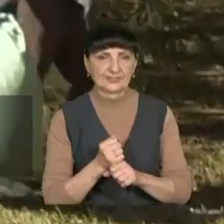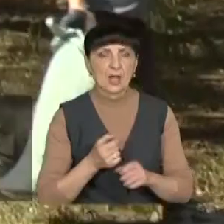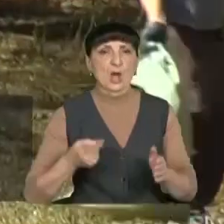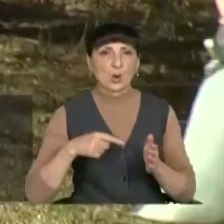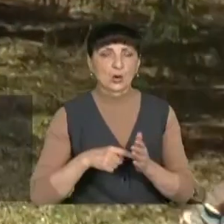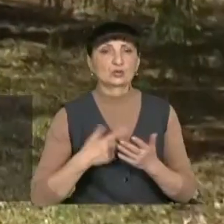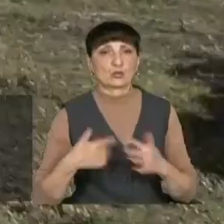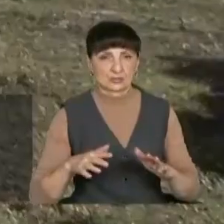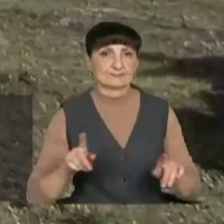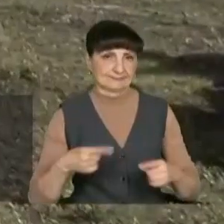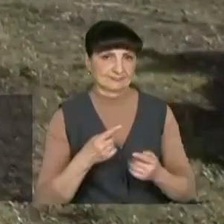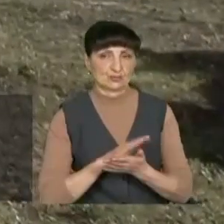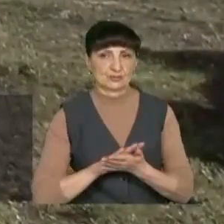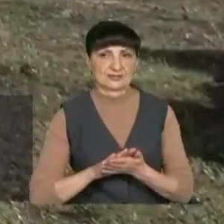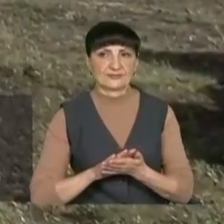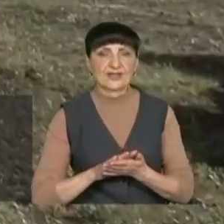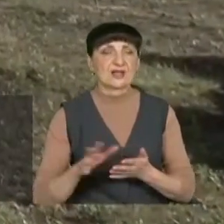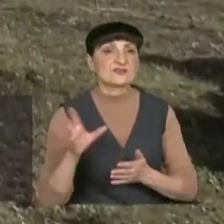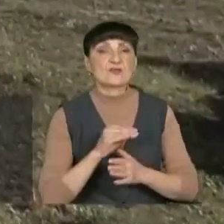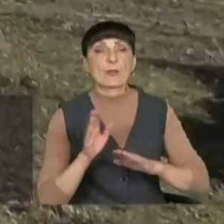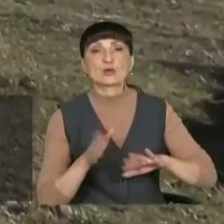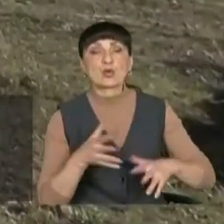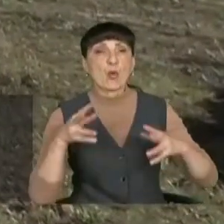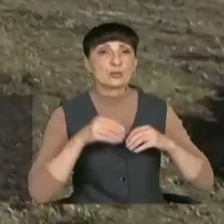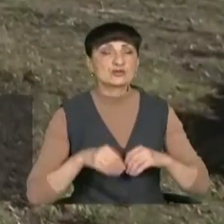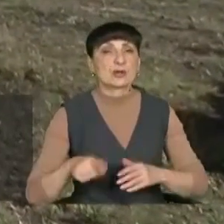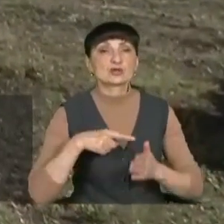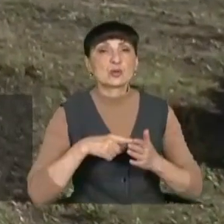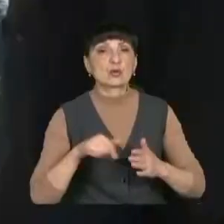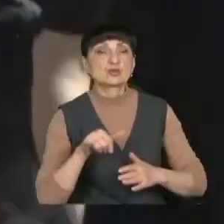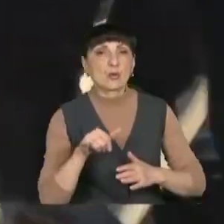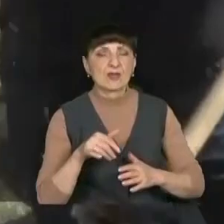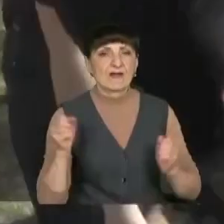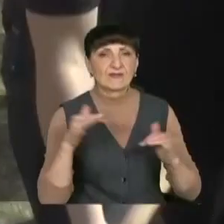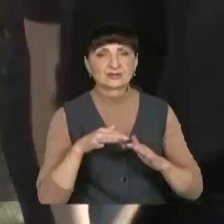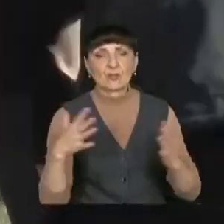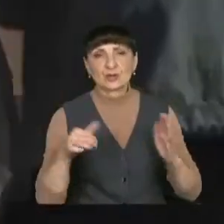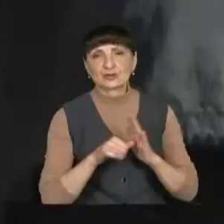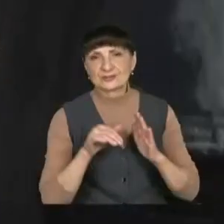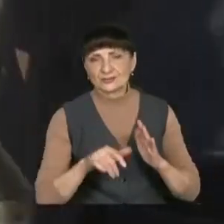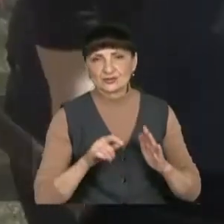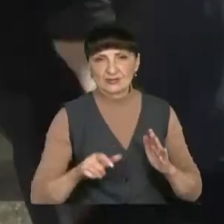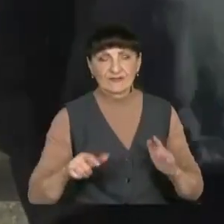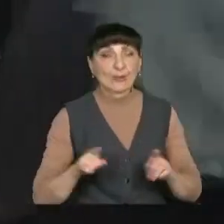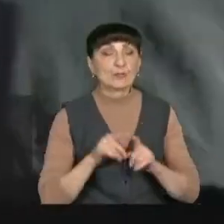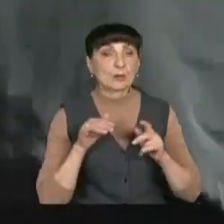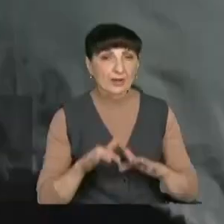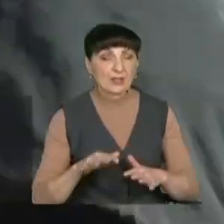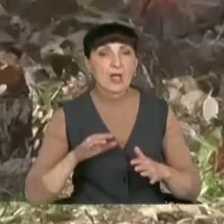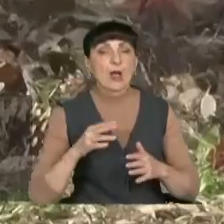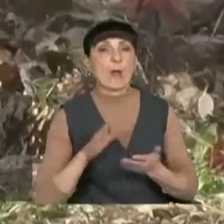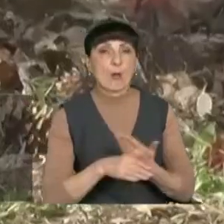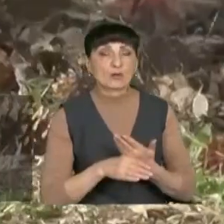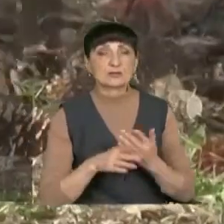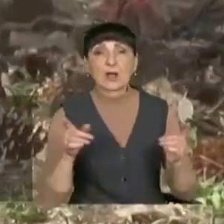Город приобретает новый вид. Всего на прошедшую общегородскую акцию вышли более 6 тысяч петропавловцев. Подобные мероприятия позволят